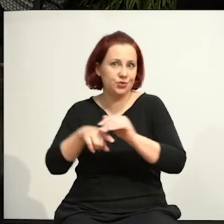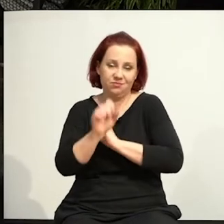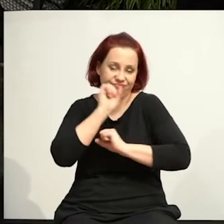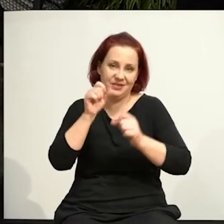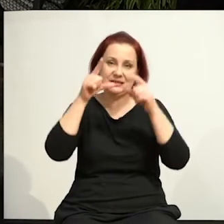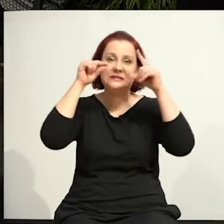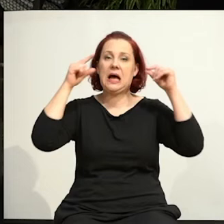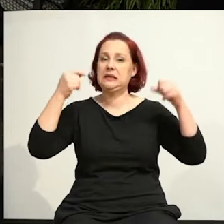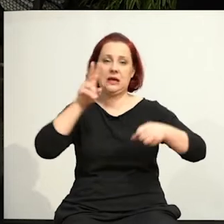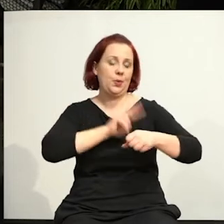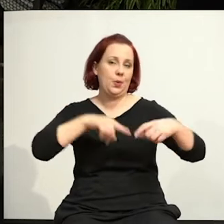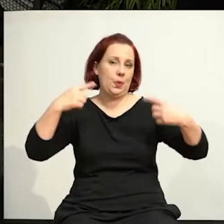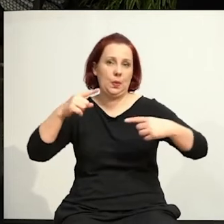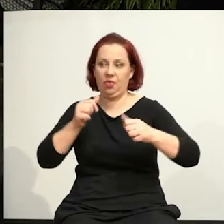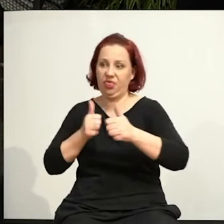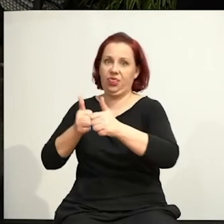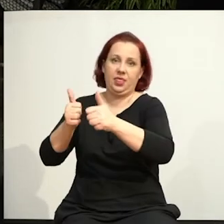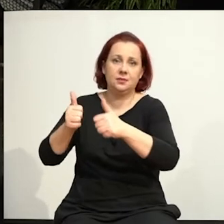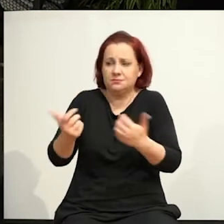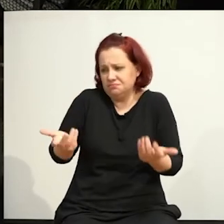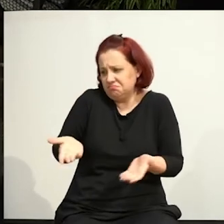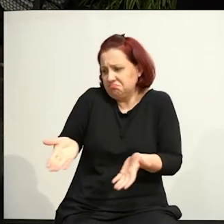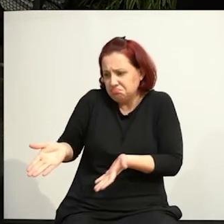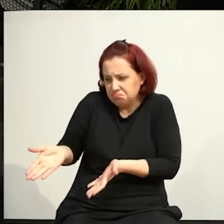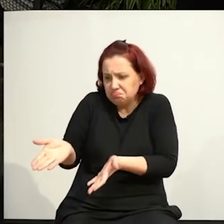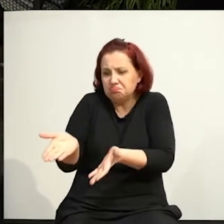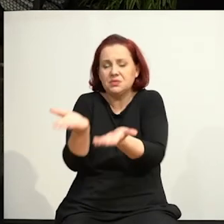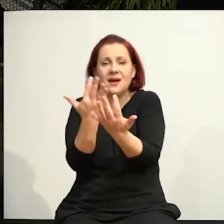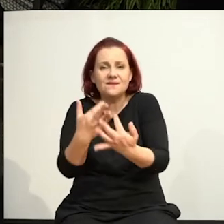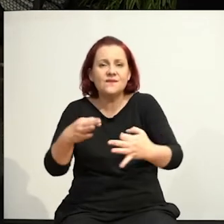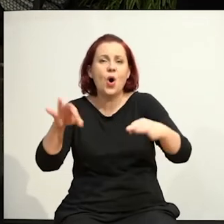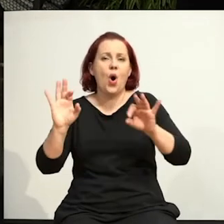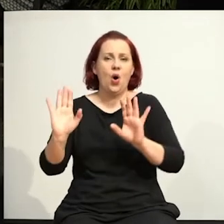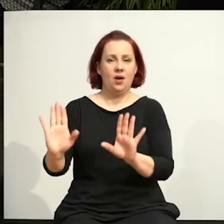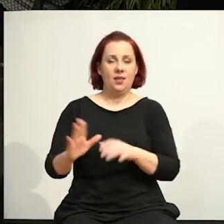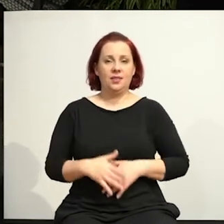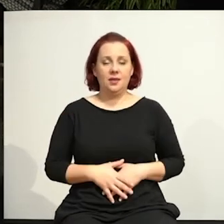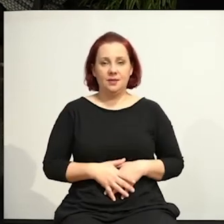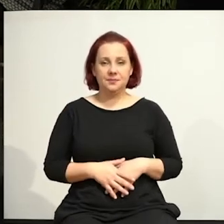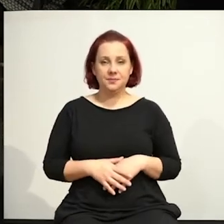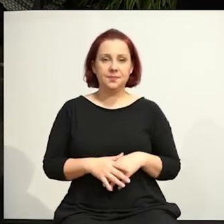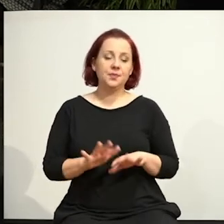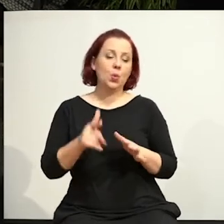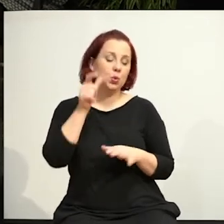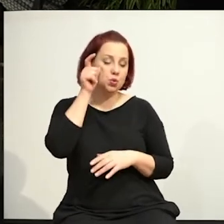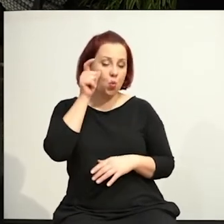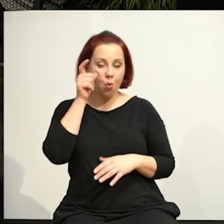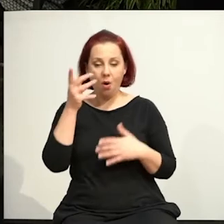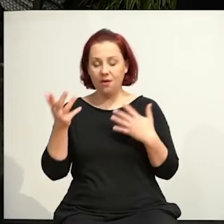carską policją, żegnany był jako taki, powiedzmy, człowiek,